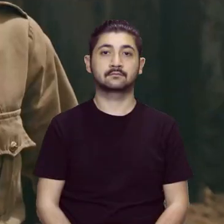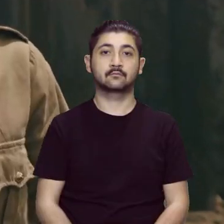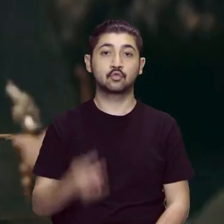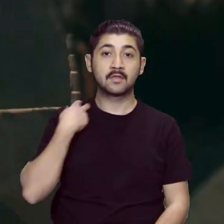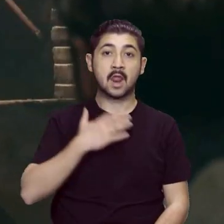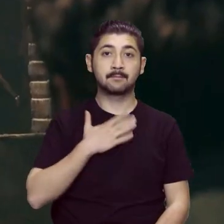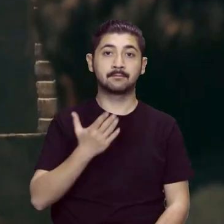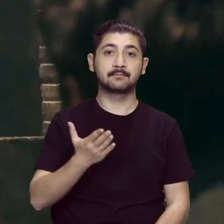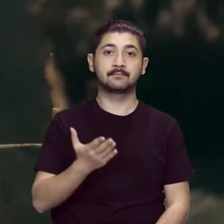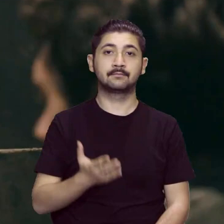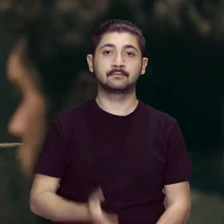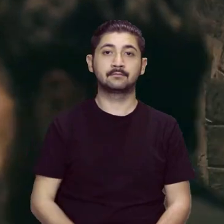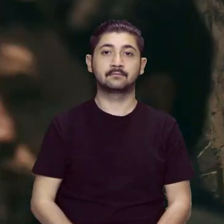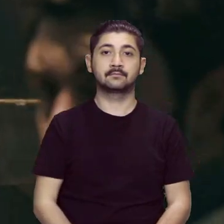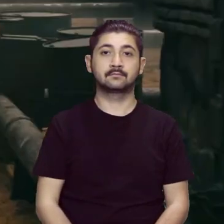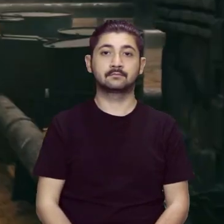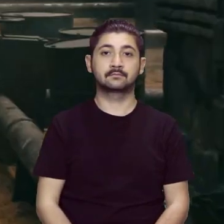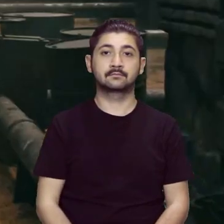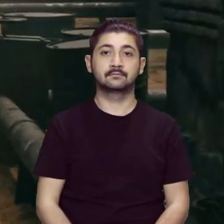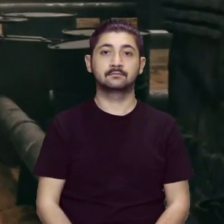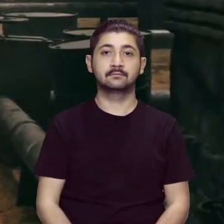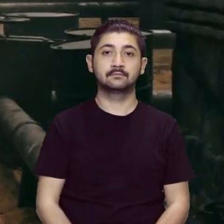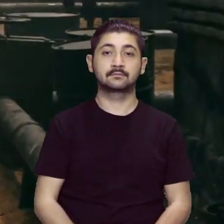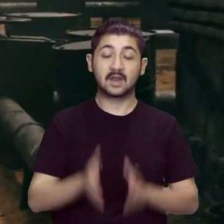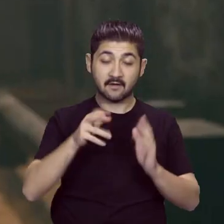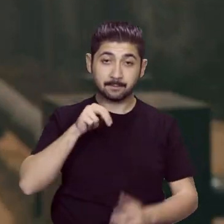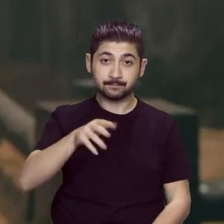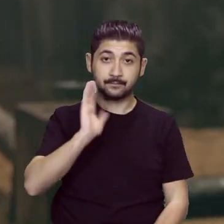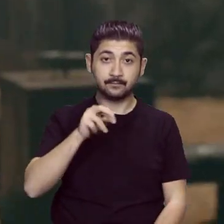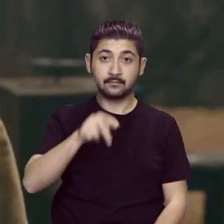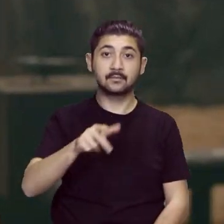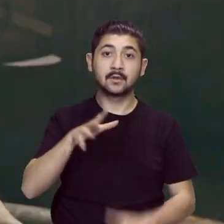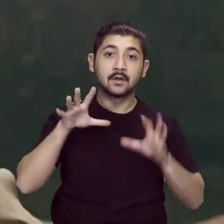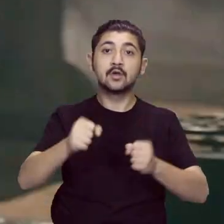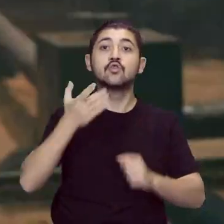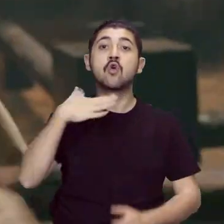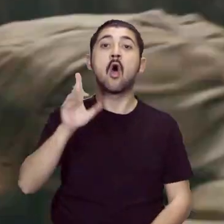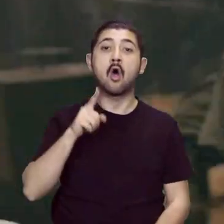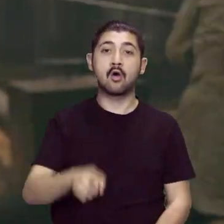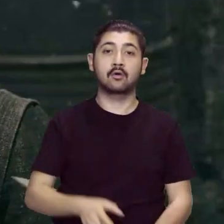Kumandan! Bir yandan ateş etmeye yeltenen askeri vurdu. Devam edin! Esir almayacağız!